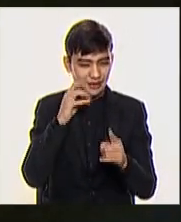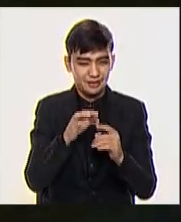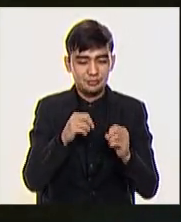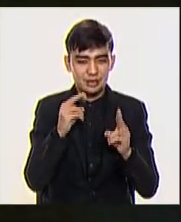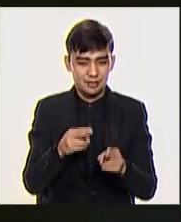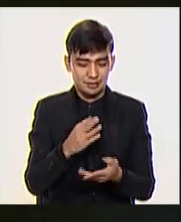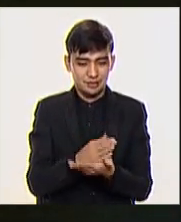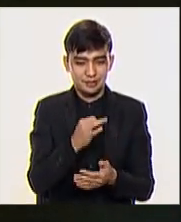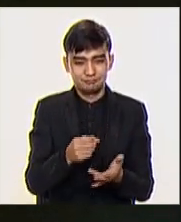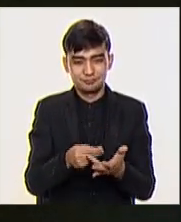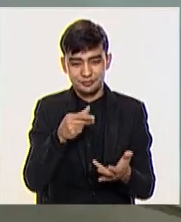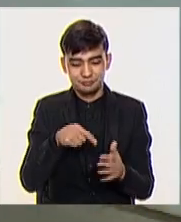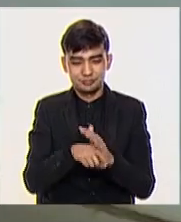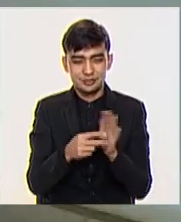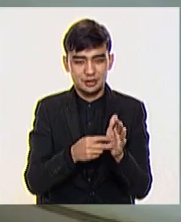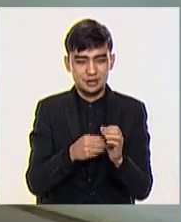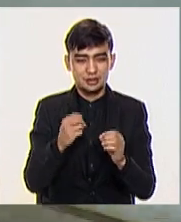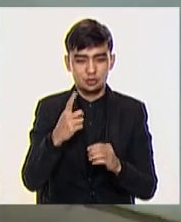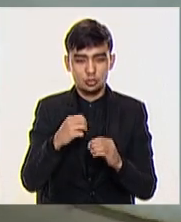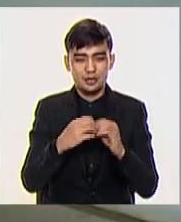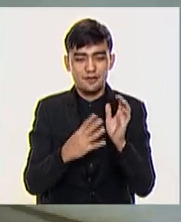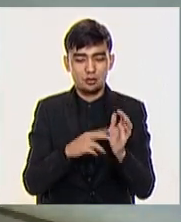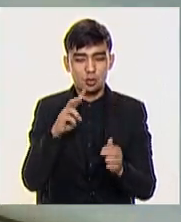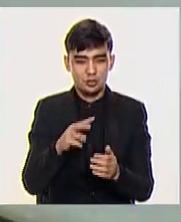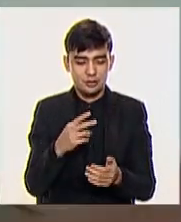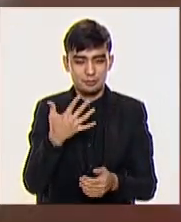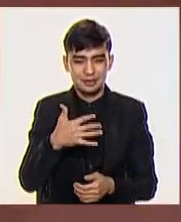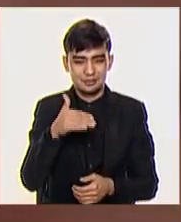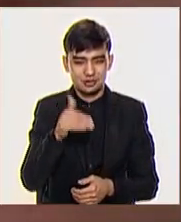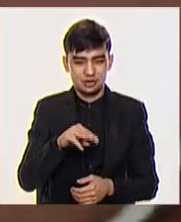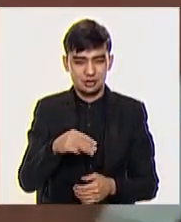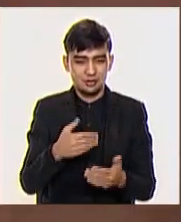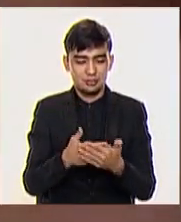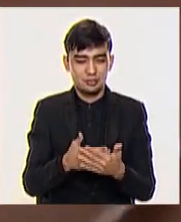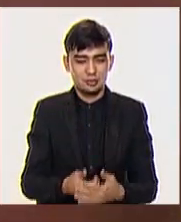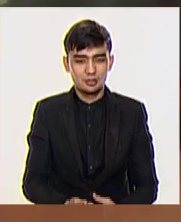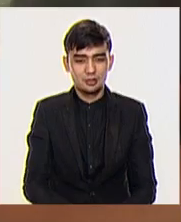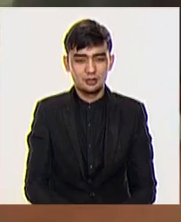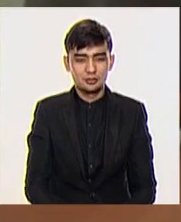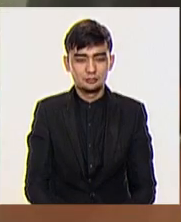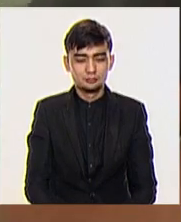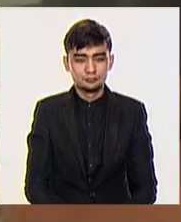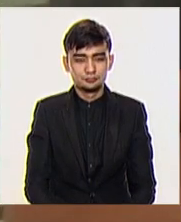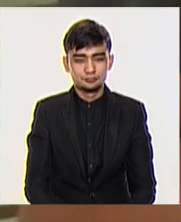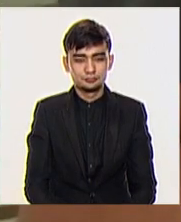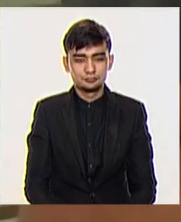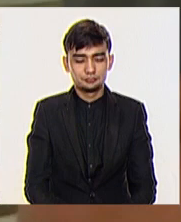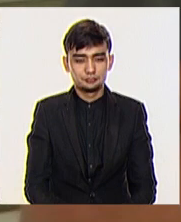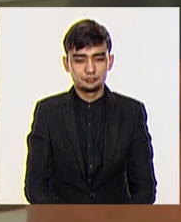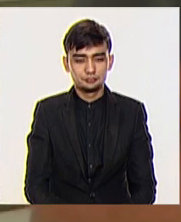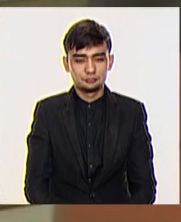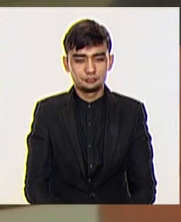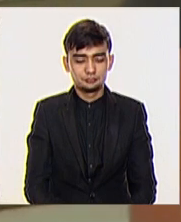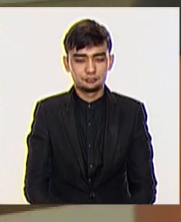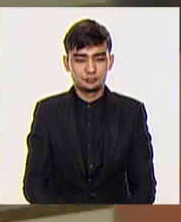бірі. Сынамалардың бағасы 119 ақш доллары, яғни 50 мың теңгеге жуық. I just purchased my test